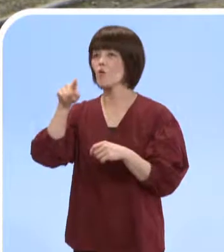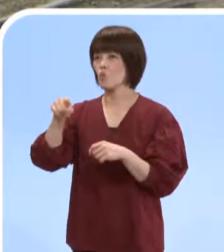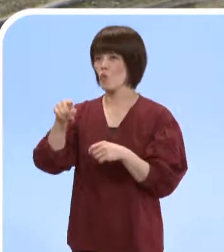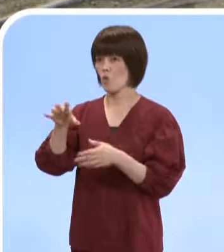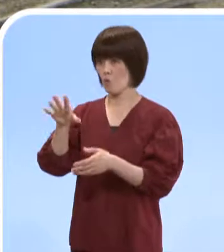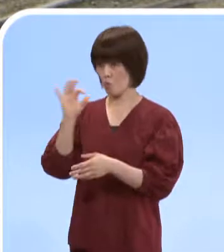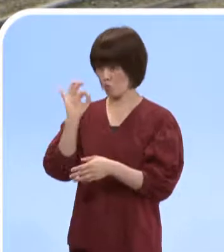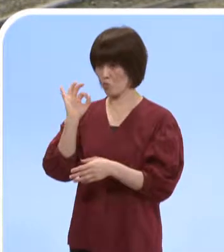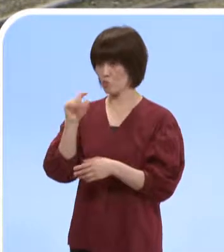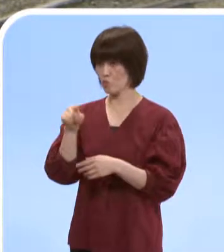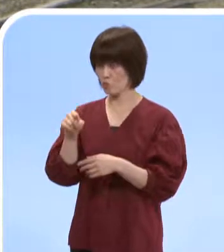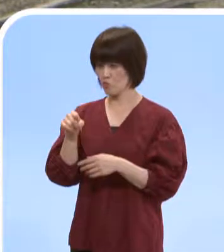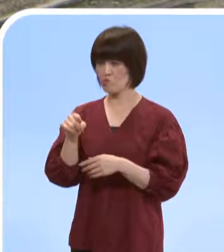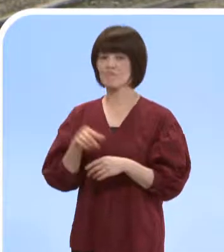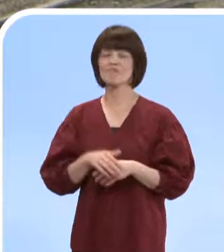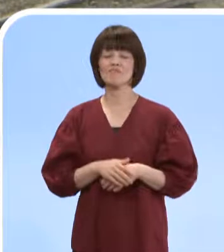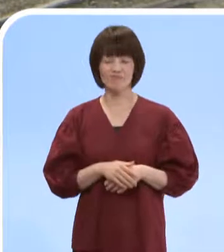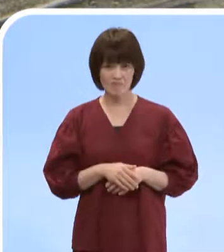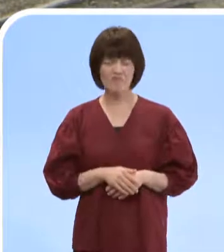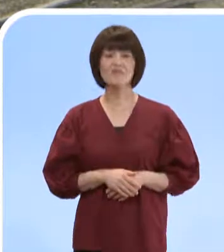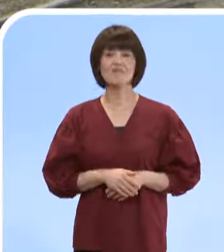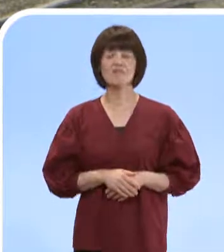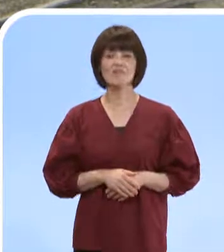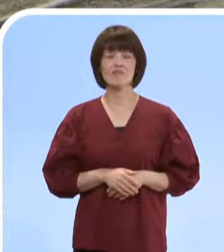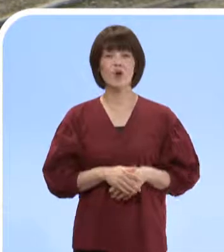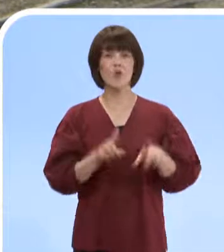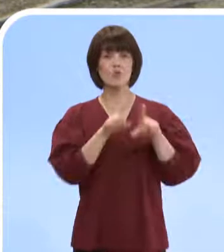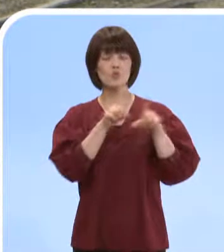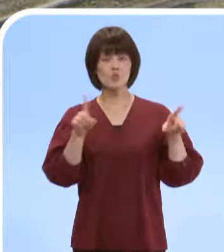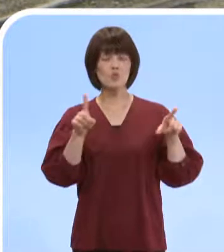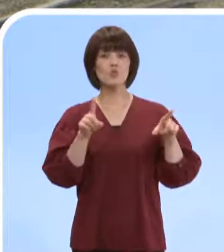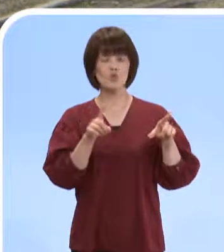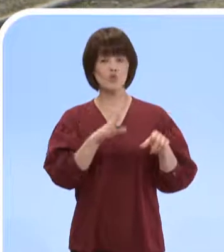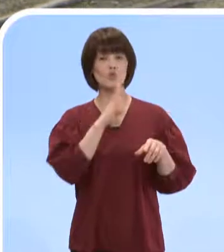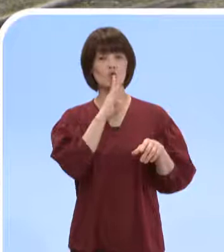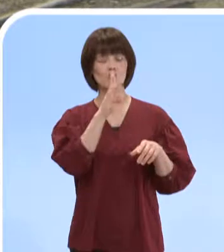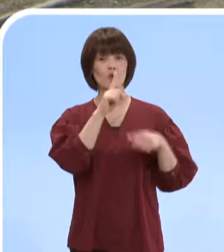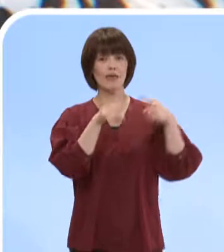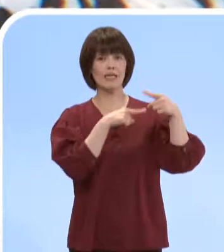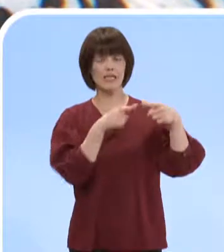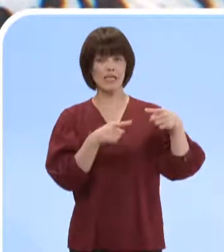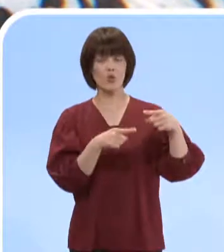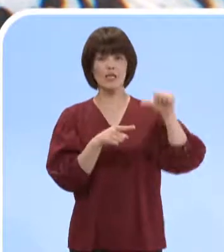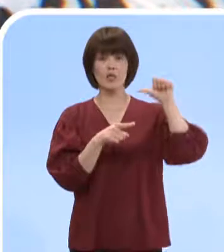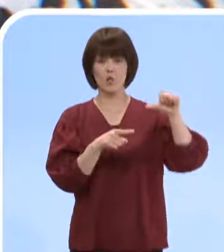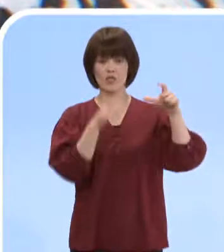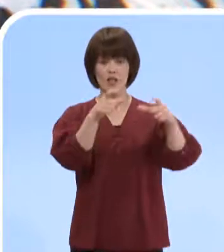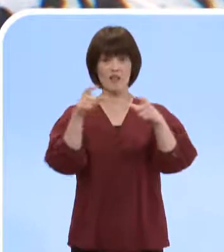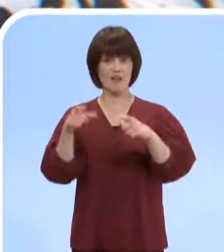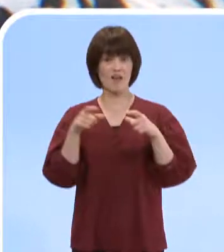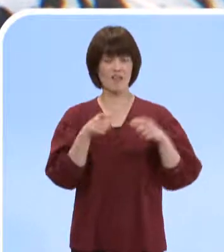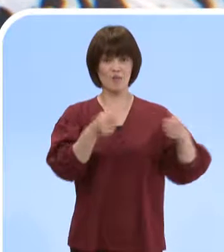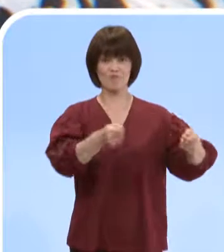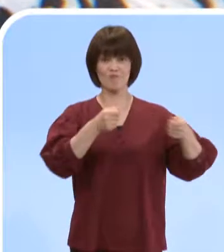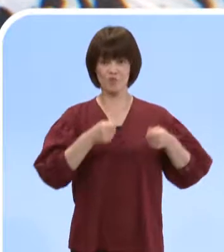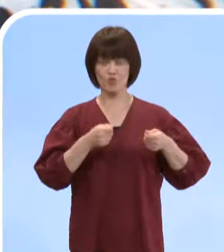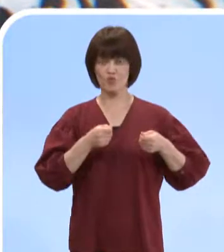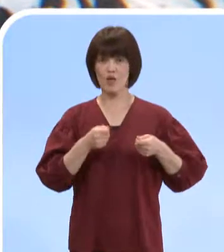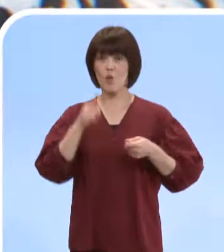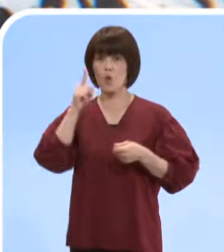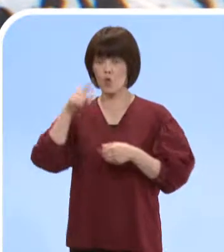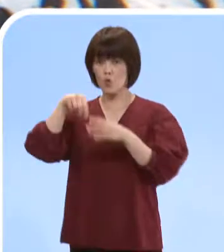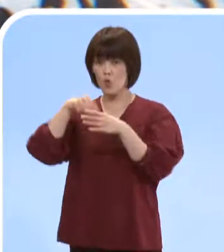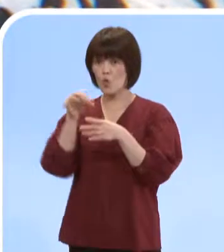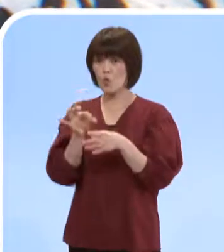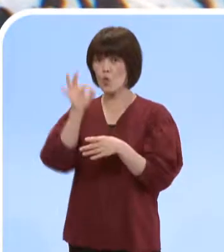得に食べ歩きができるの？ 通常おそばを注文されますと1人前5皿出てくるんですけれども、